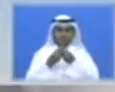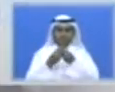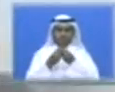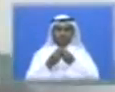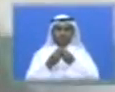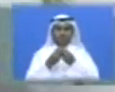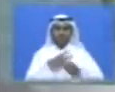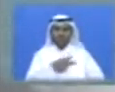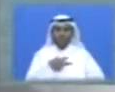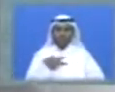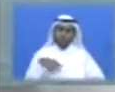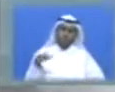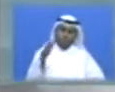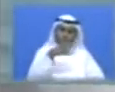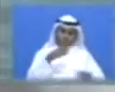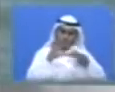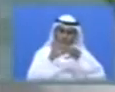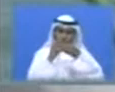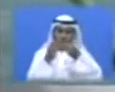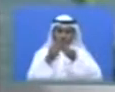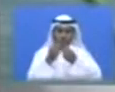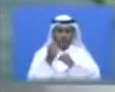الجهات الحكومية كلها، على أساس أن احنا نقوم